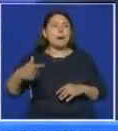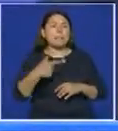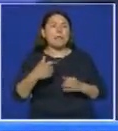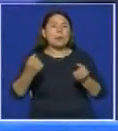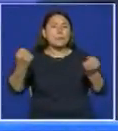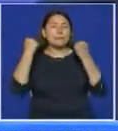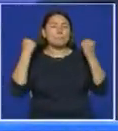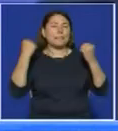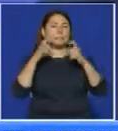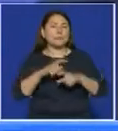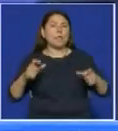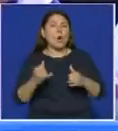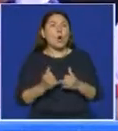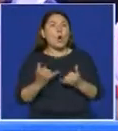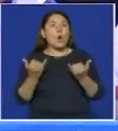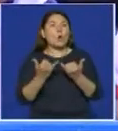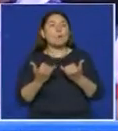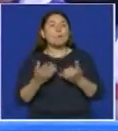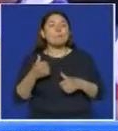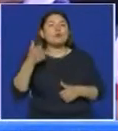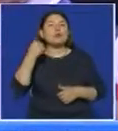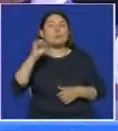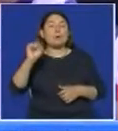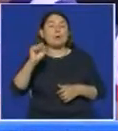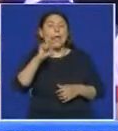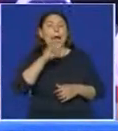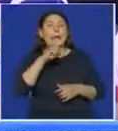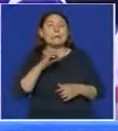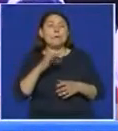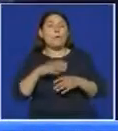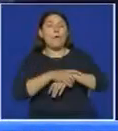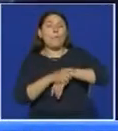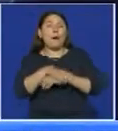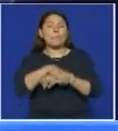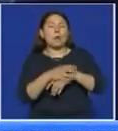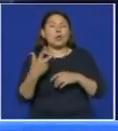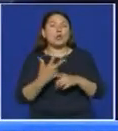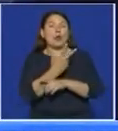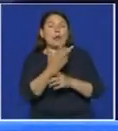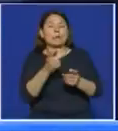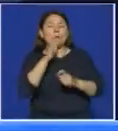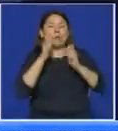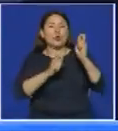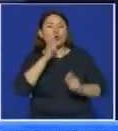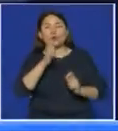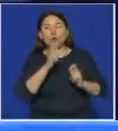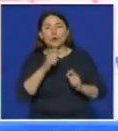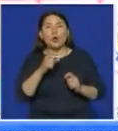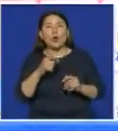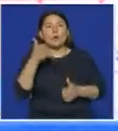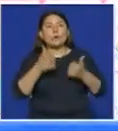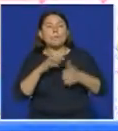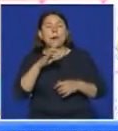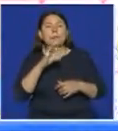мангистауские атлеты. Почетным гостем турнира стал чемпион Азии и мира по вольной борьбе, трехкратный призер турнира Казахстана